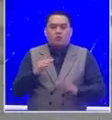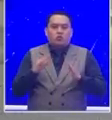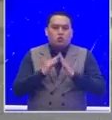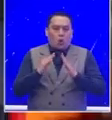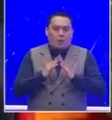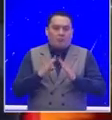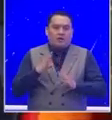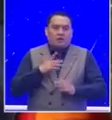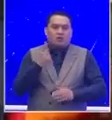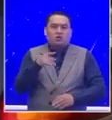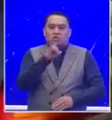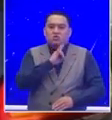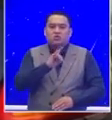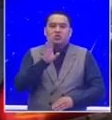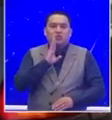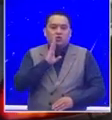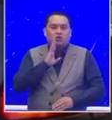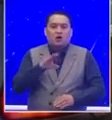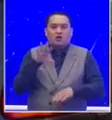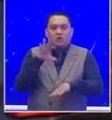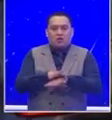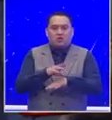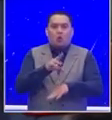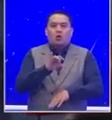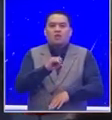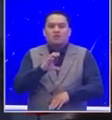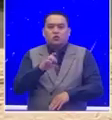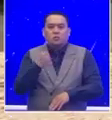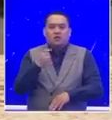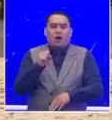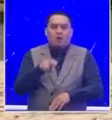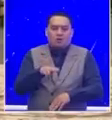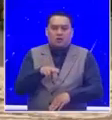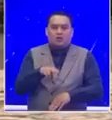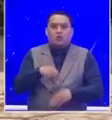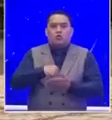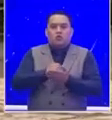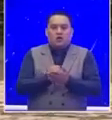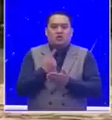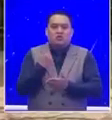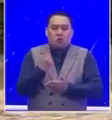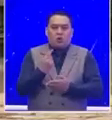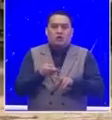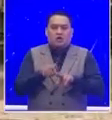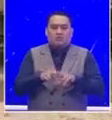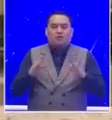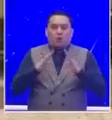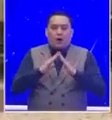«Асларман». Там жила девушка, у которой выявили коронавирус. 1 апреля инфекцию диагностировали еще у одной жительницы данного